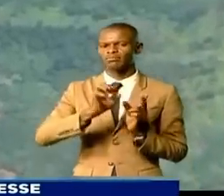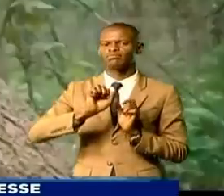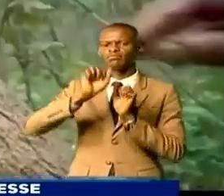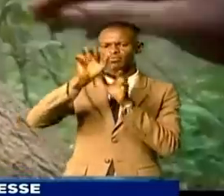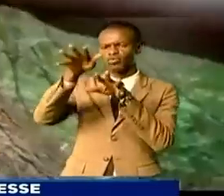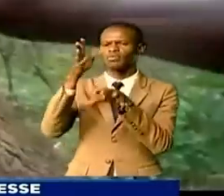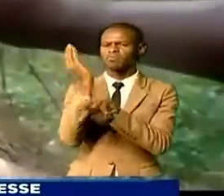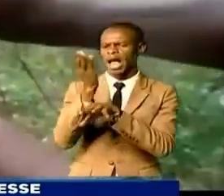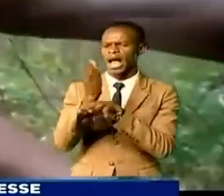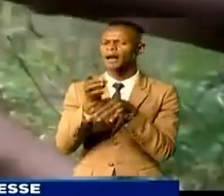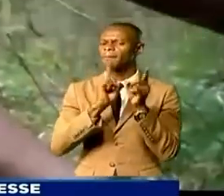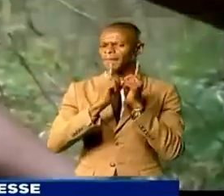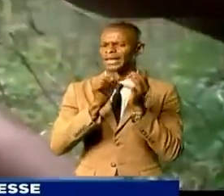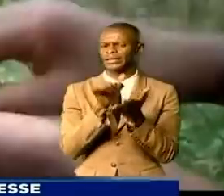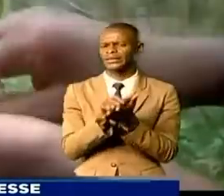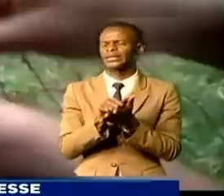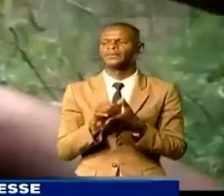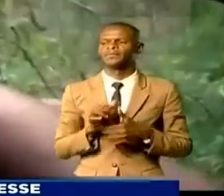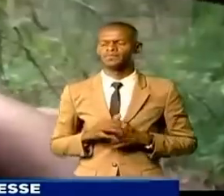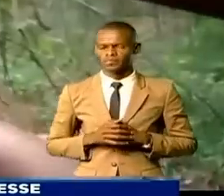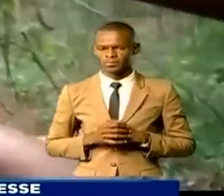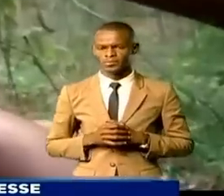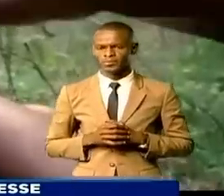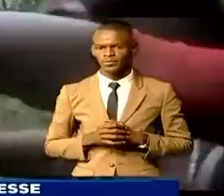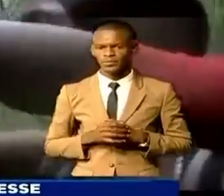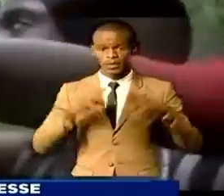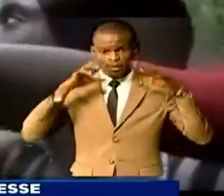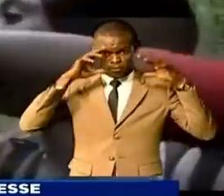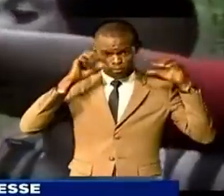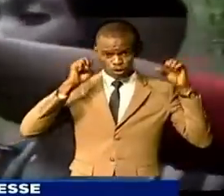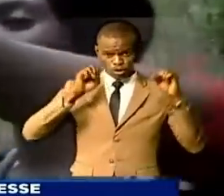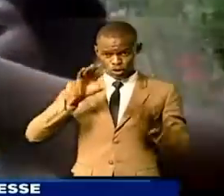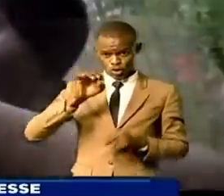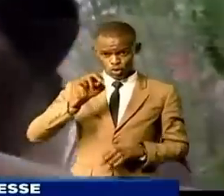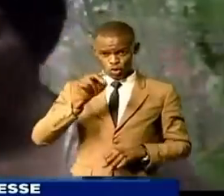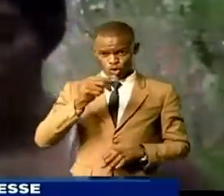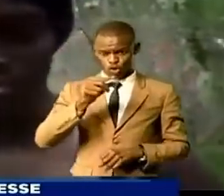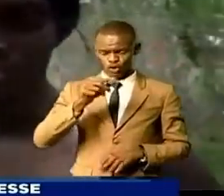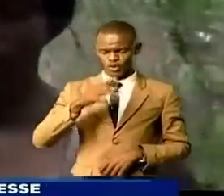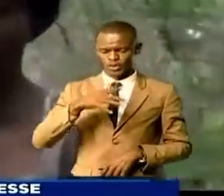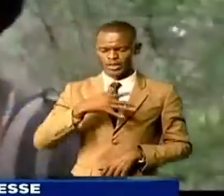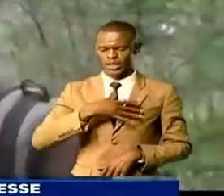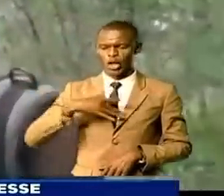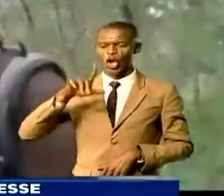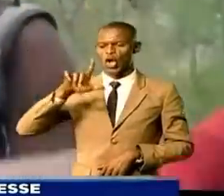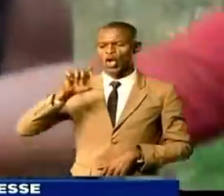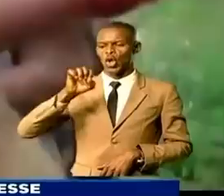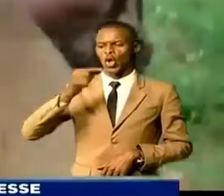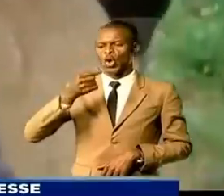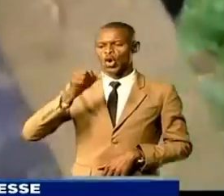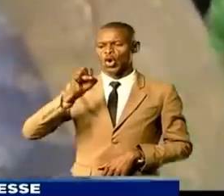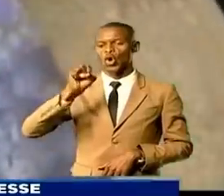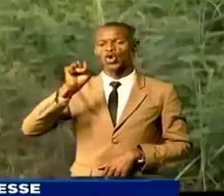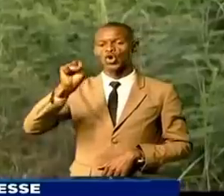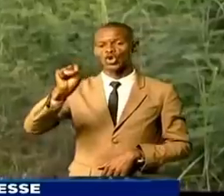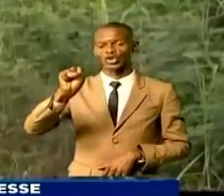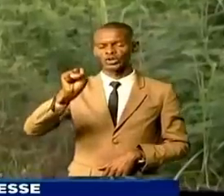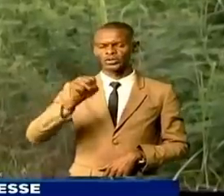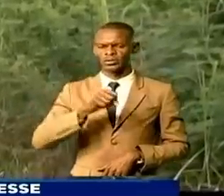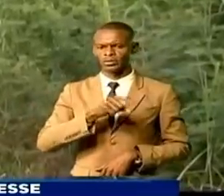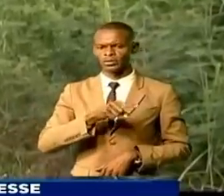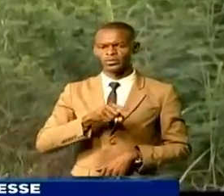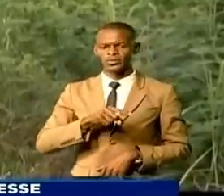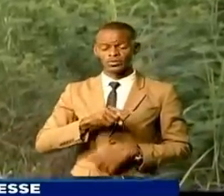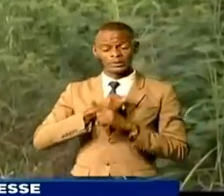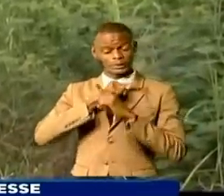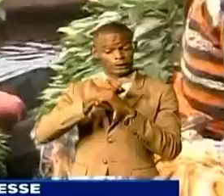désertification, Jeannette Bosingizi, présidente de l'ONG Logos Premier et militante de la protection de l'environnement, précise